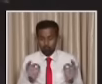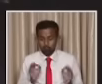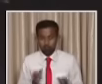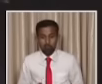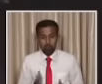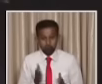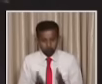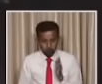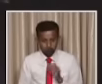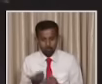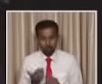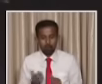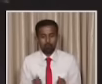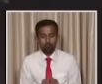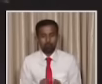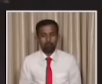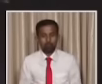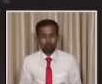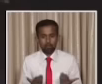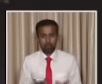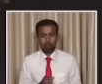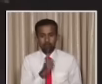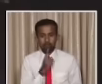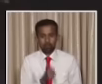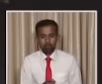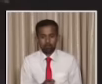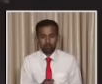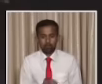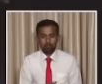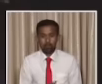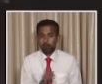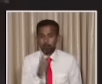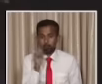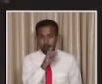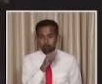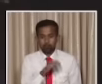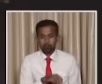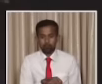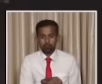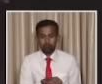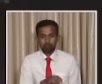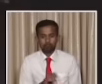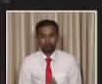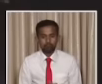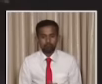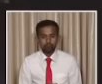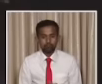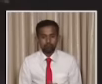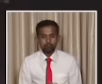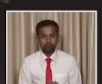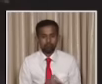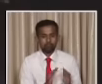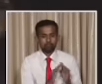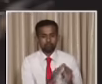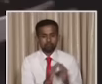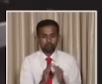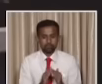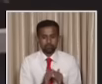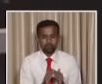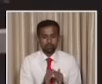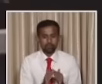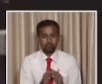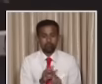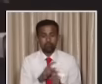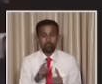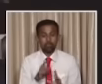ගන්න අවශ්‍ය කටයුතු කරන්න කියන ඉල්ලීම කරනවා. ඒක පළවෙනි අවස්ථාවේ වෙලා තියෙනවා. මොකද ලයිම් කාමර සංස්කෘතිය දැන් අවුරුදු